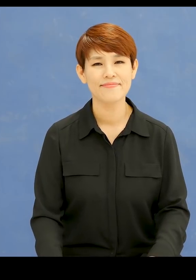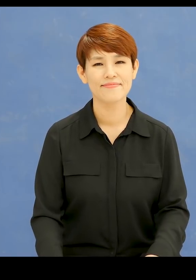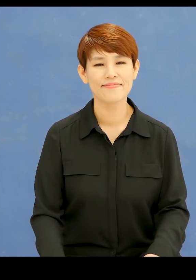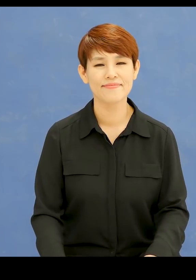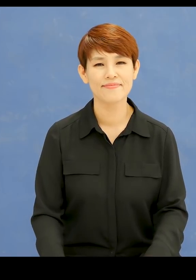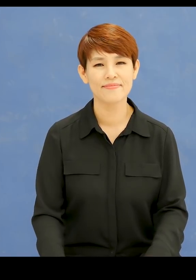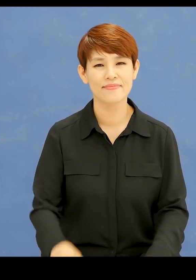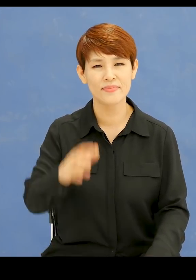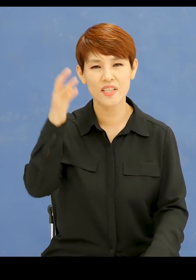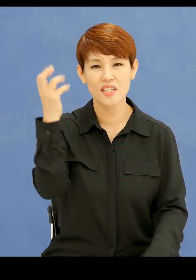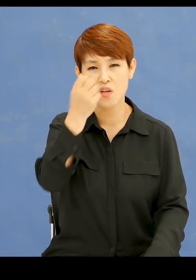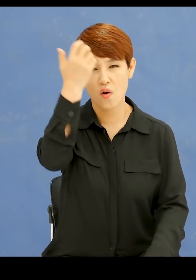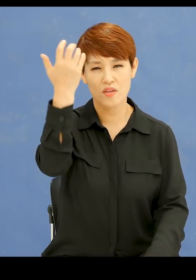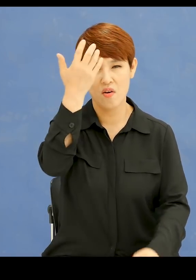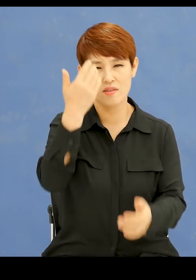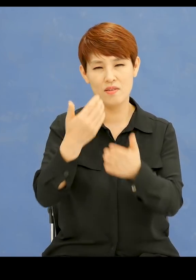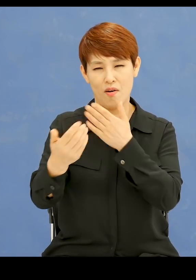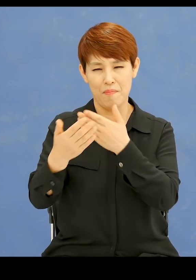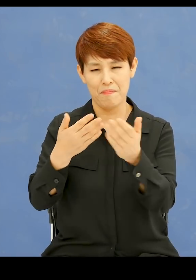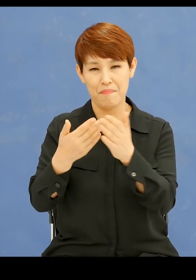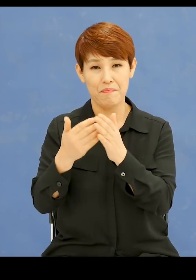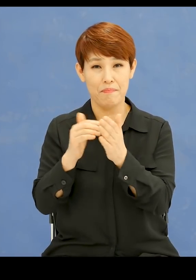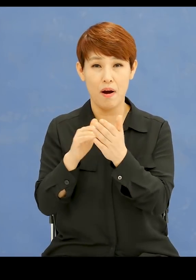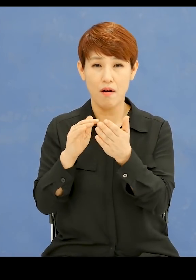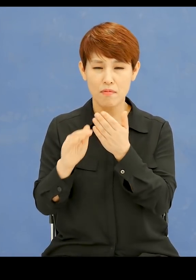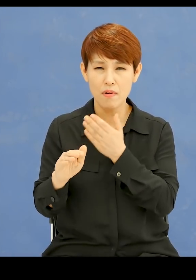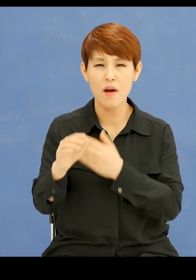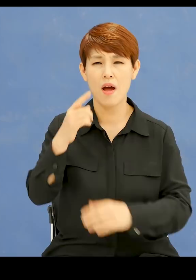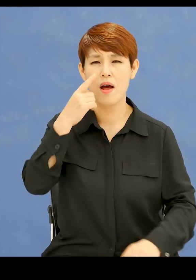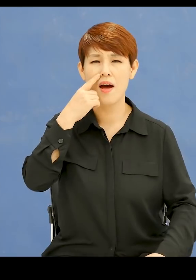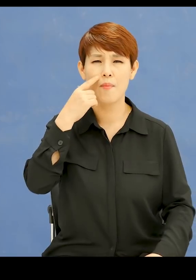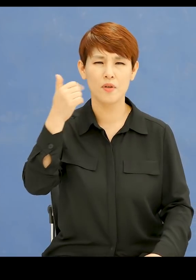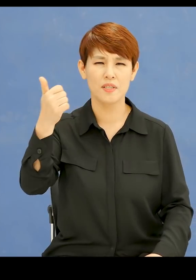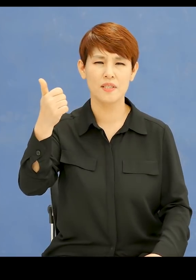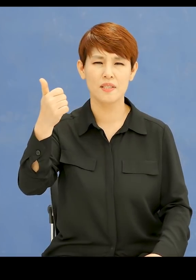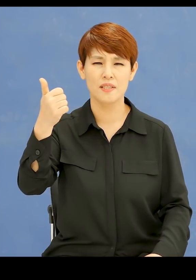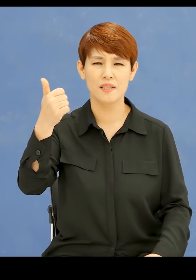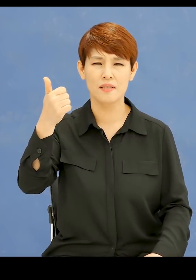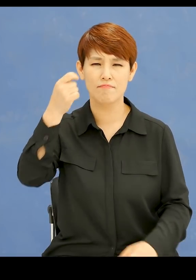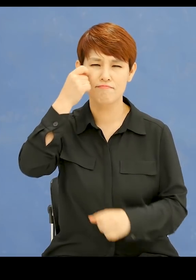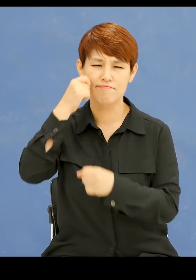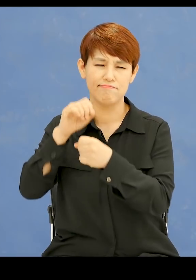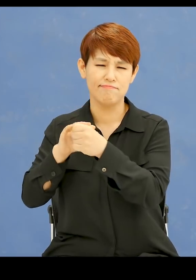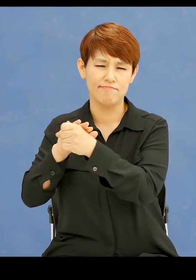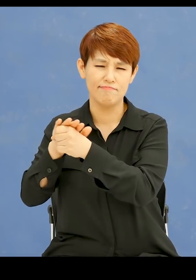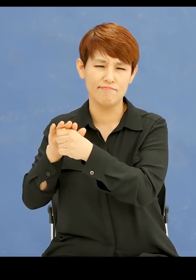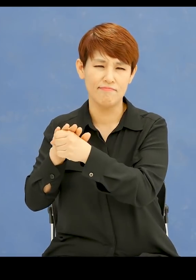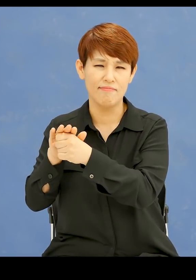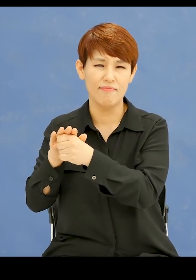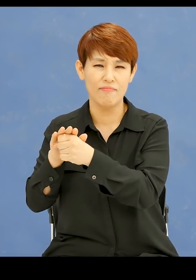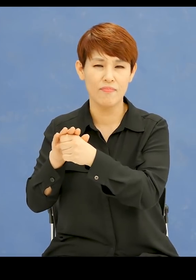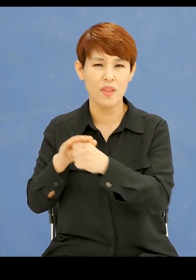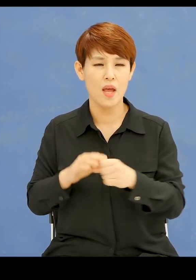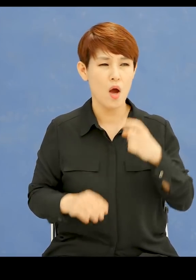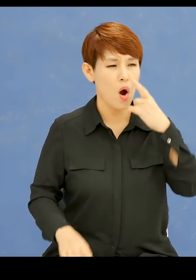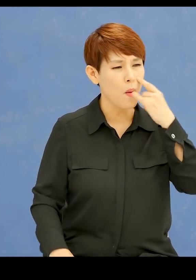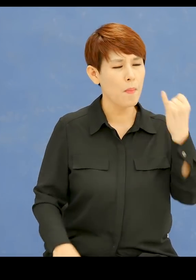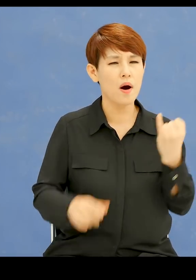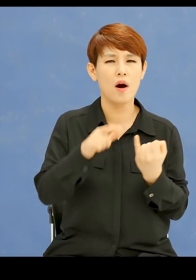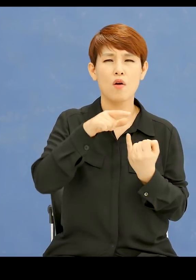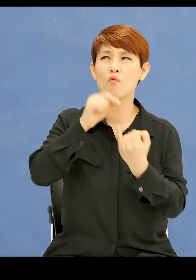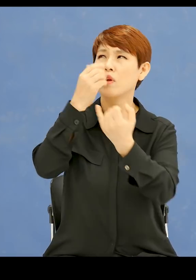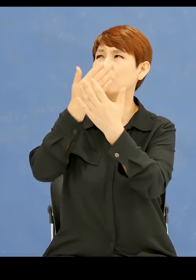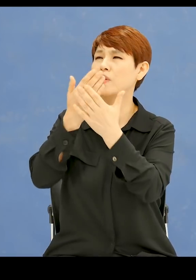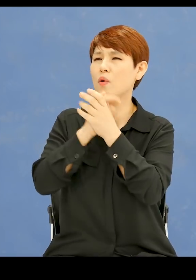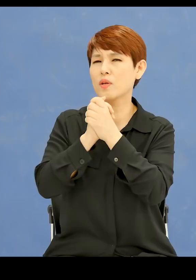성령의 뜨거운 체험을 하게 되면 이제 먼저 가신 아버님에 대한 아쉬운 마음이 있으니까 우리 엄마 구원받게 해달라고 아무래도 어머니에